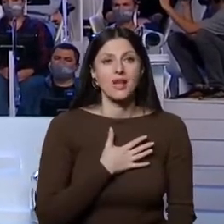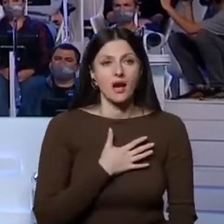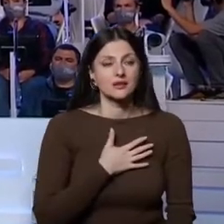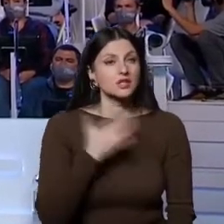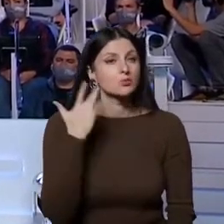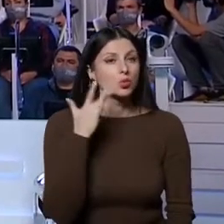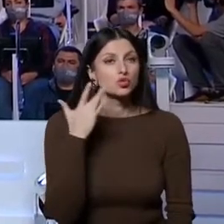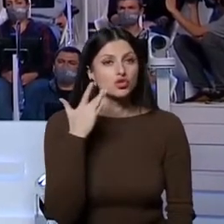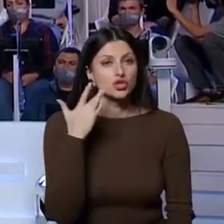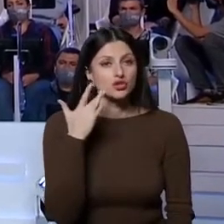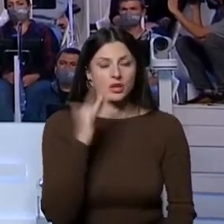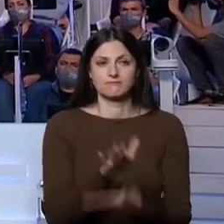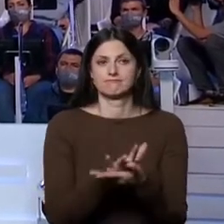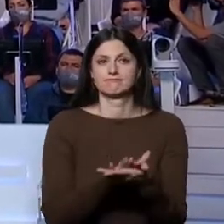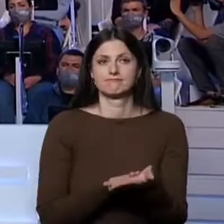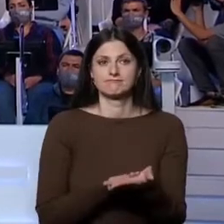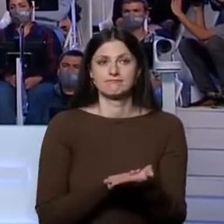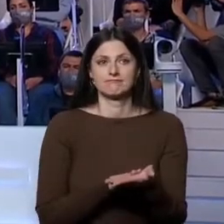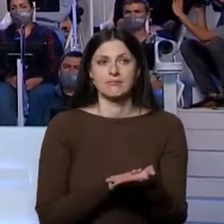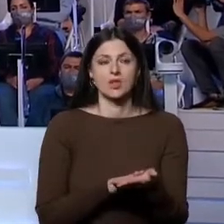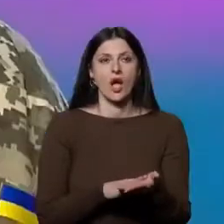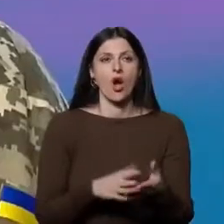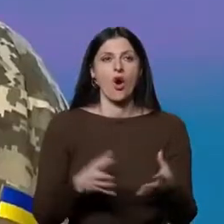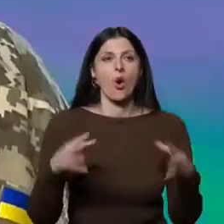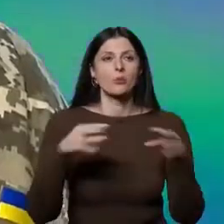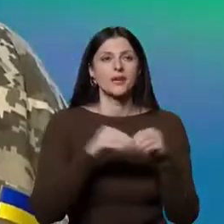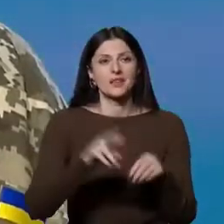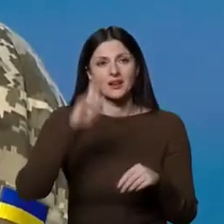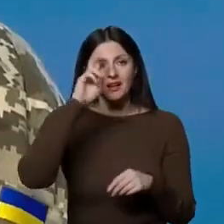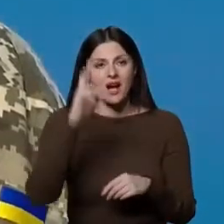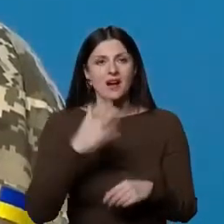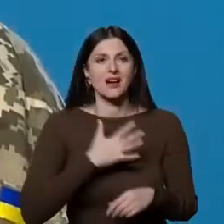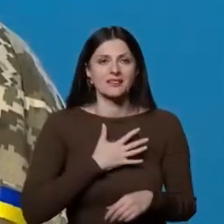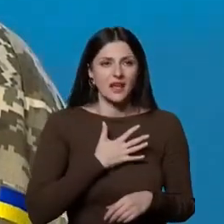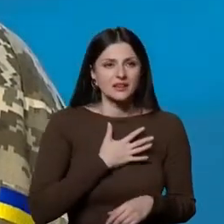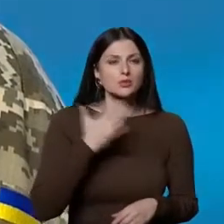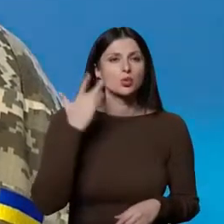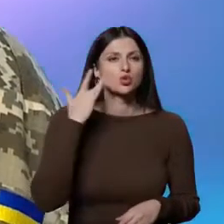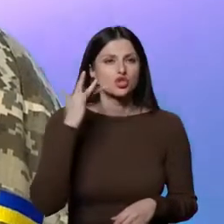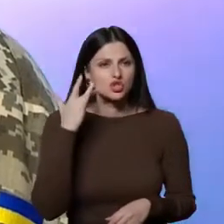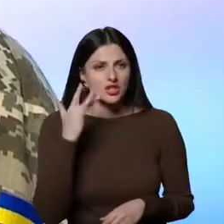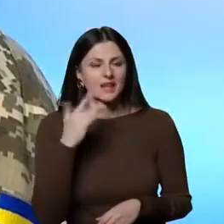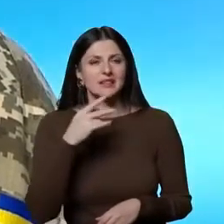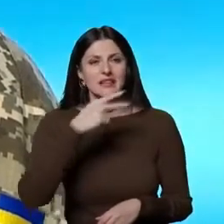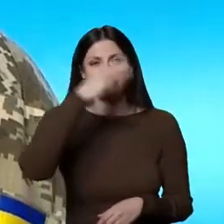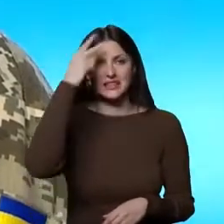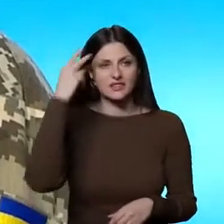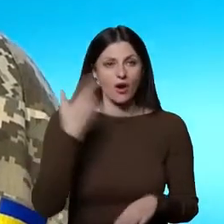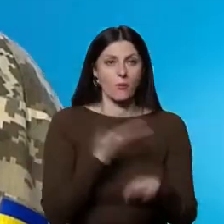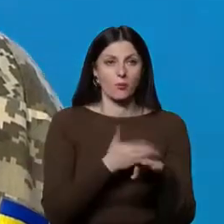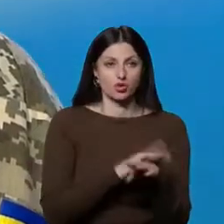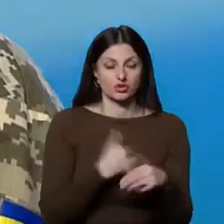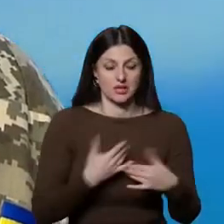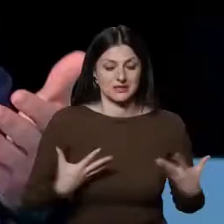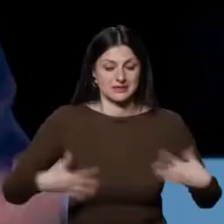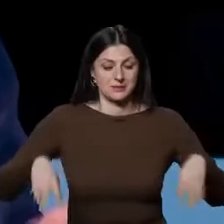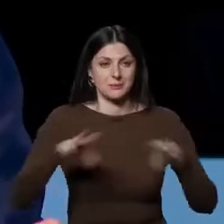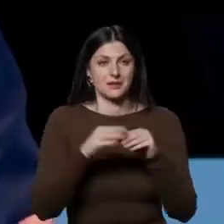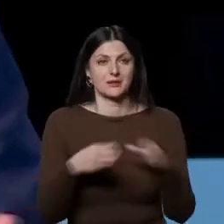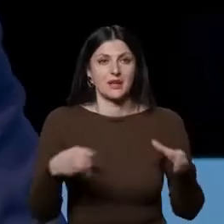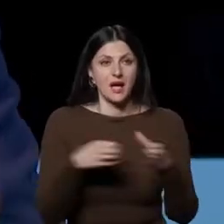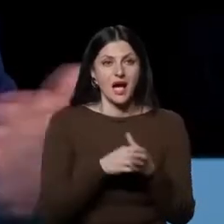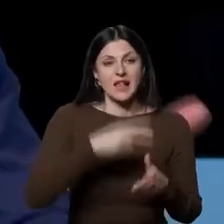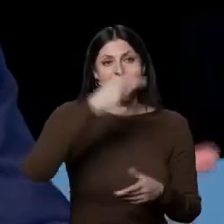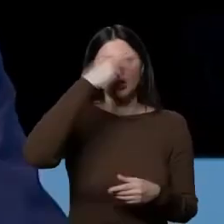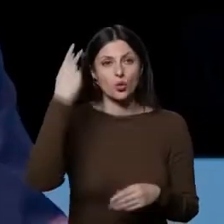Сполучені Штати. Об'єднане Королівство, Канада, Сполучені Штати, Литва та Польща. У нас сьогодні є спільна бригада